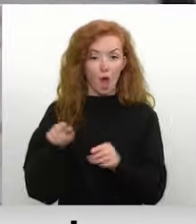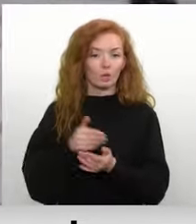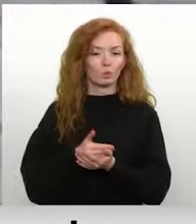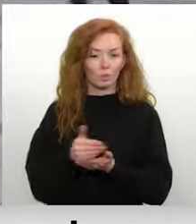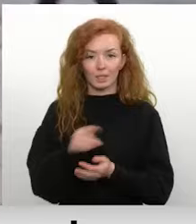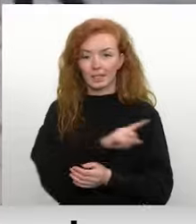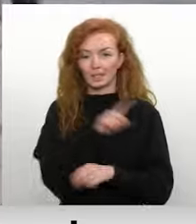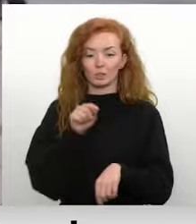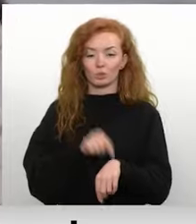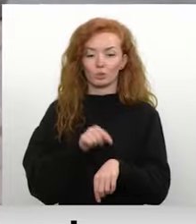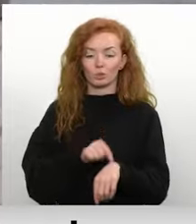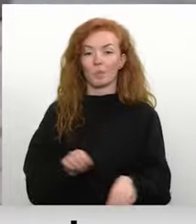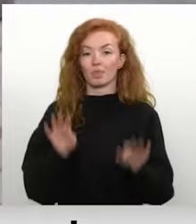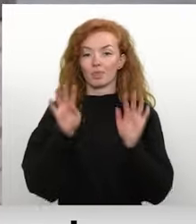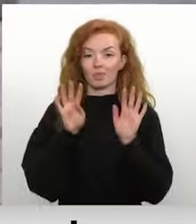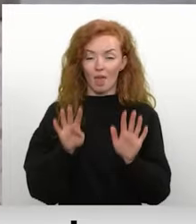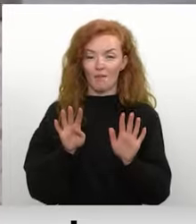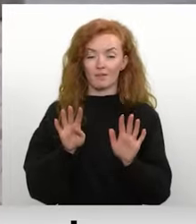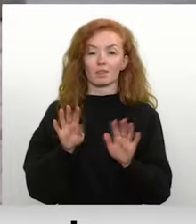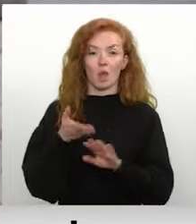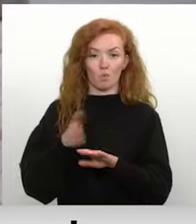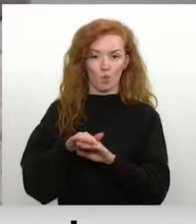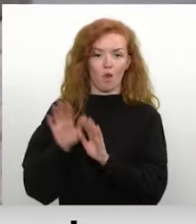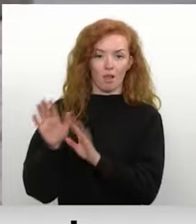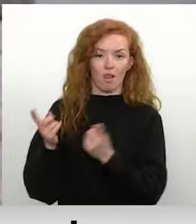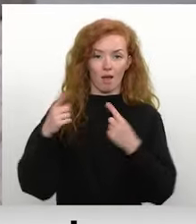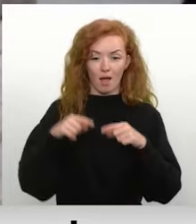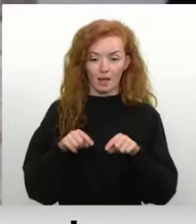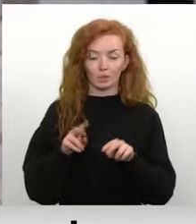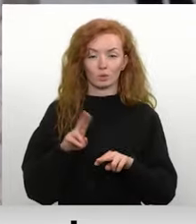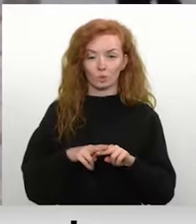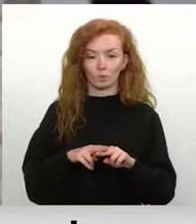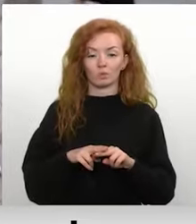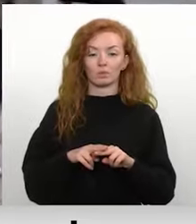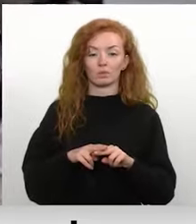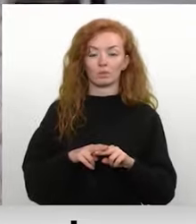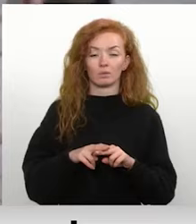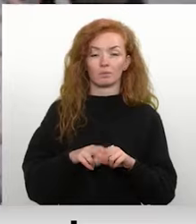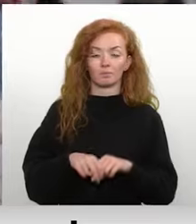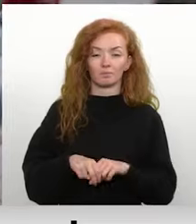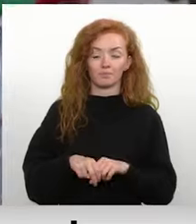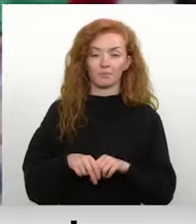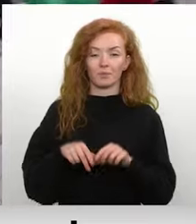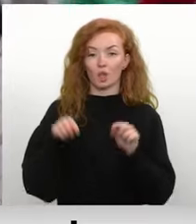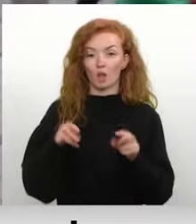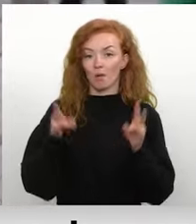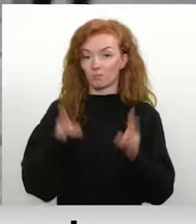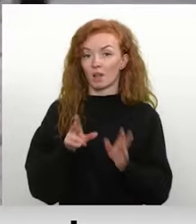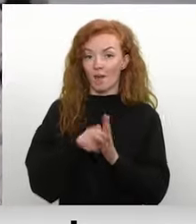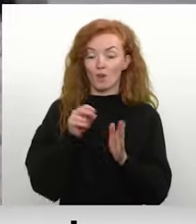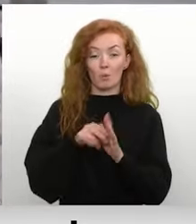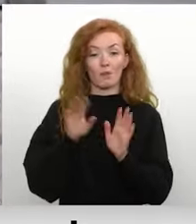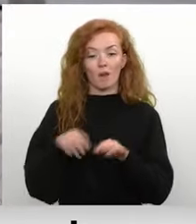līdz 9:00 pēc Polijas laika. Un, nu, kas zina, šajā referendumā vēl var